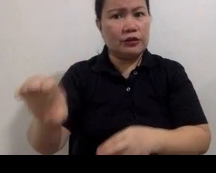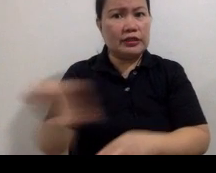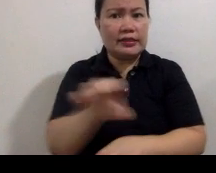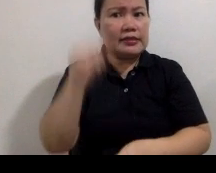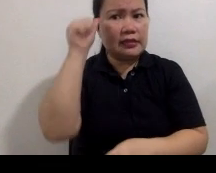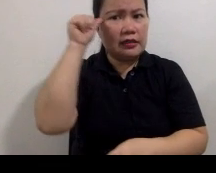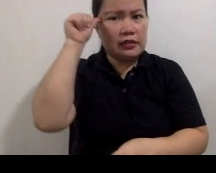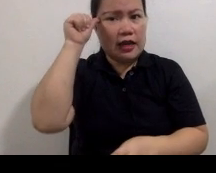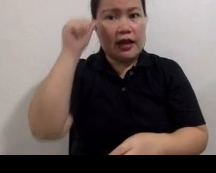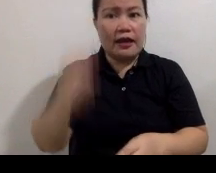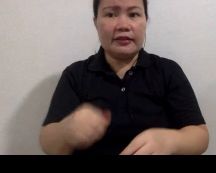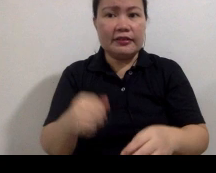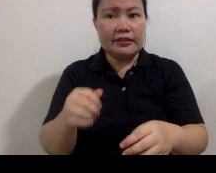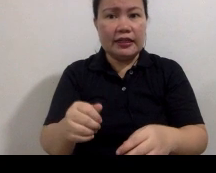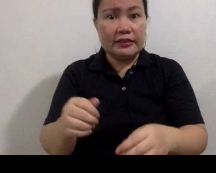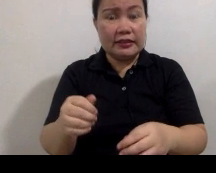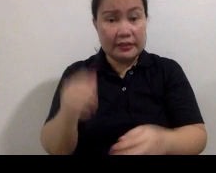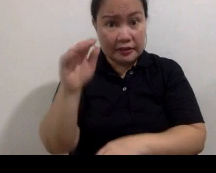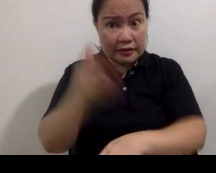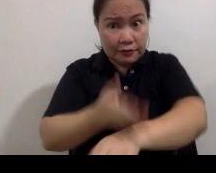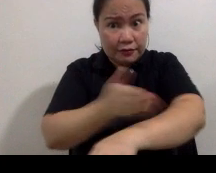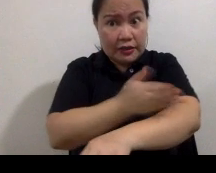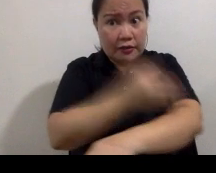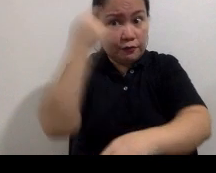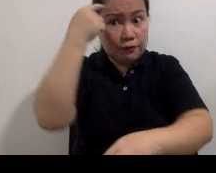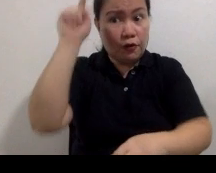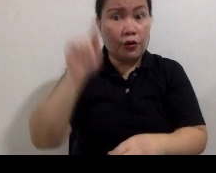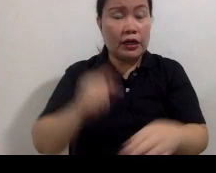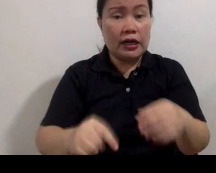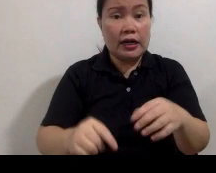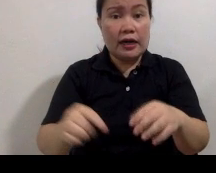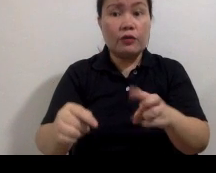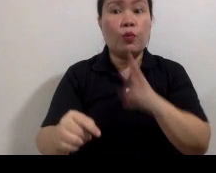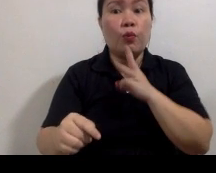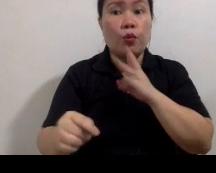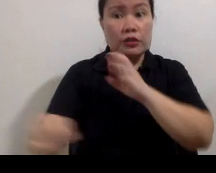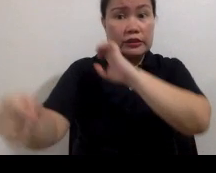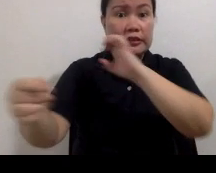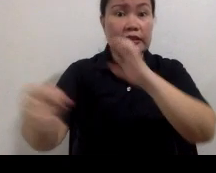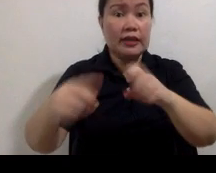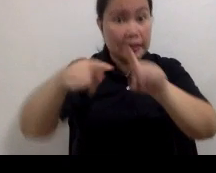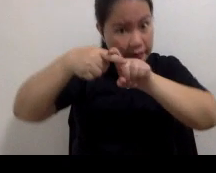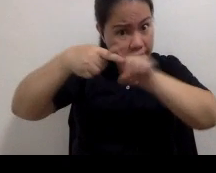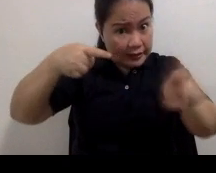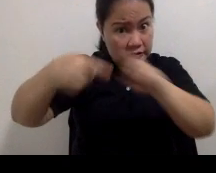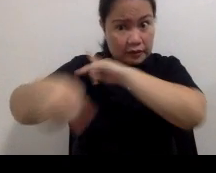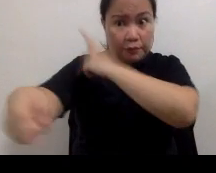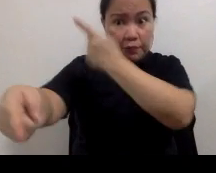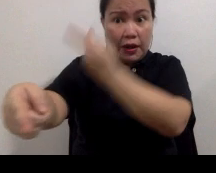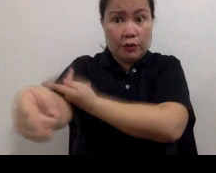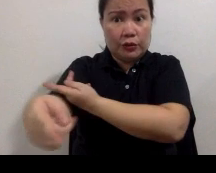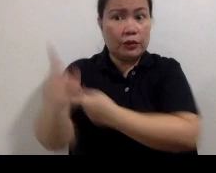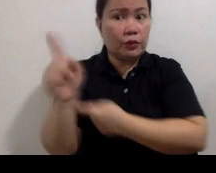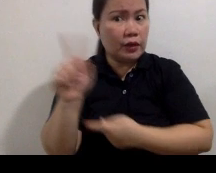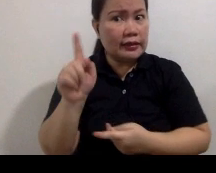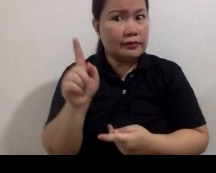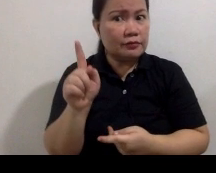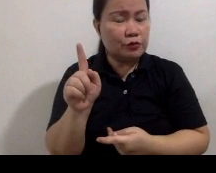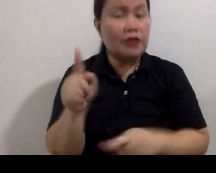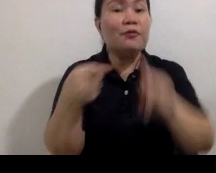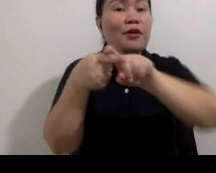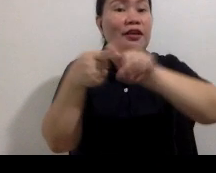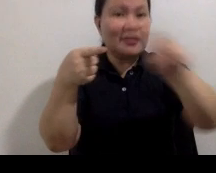ay pinagtatayuan ng dam at nililinang para sa hydroelectric power na siya namang pinagkukunan